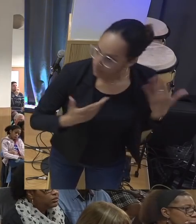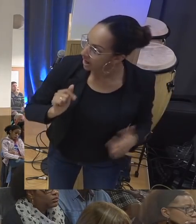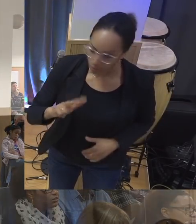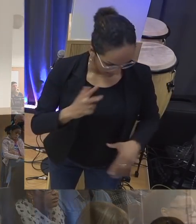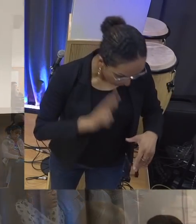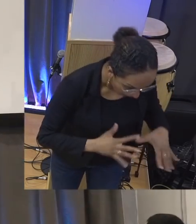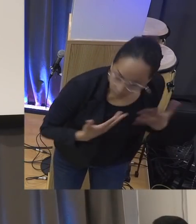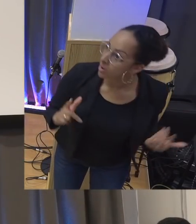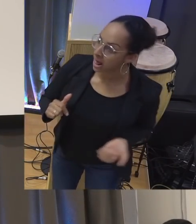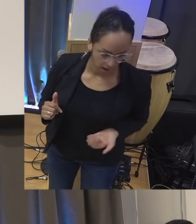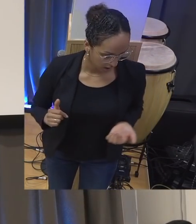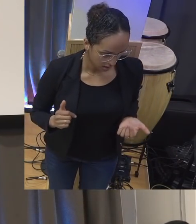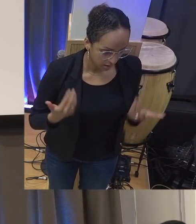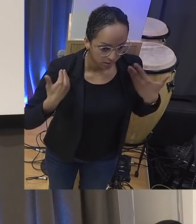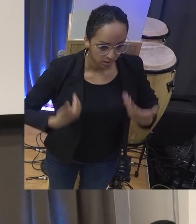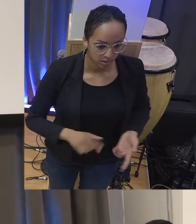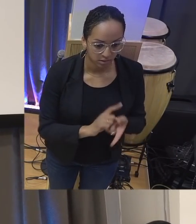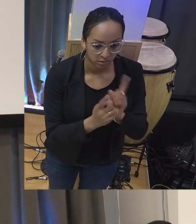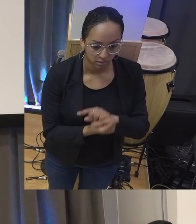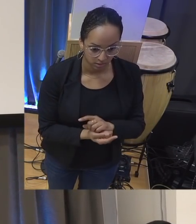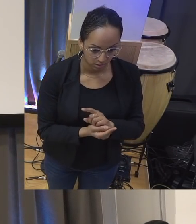Le chrétien fait la différence.